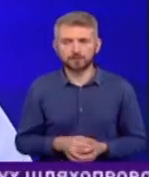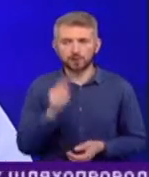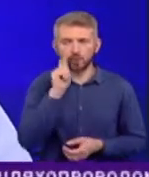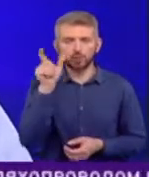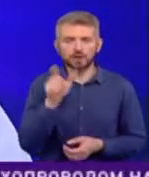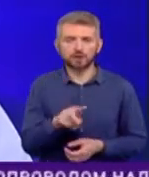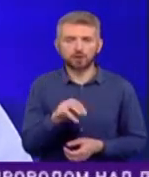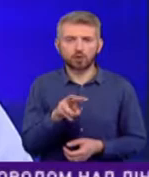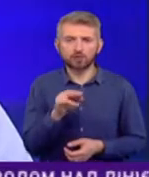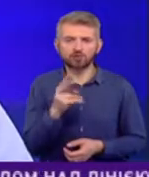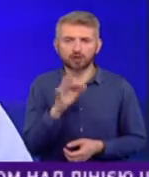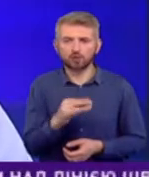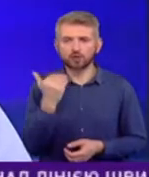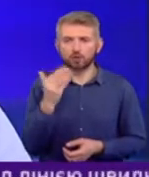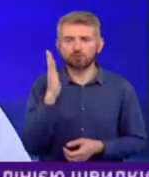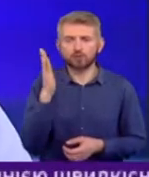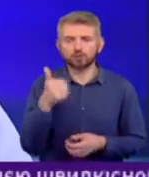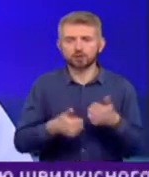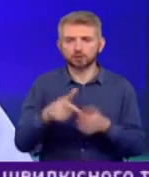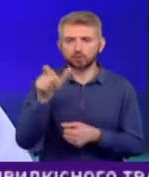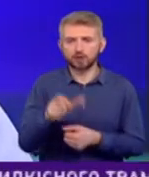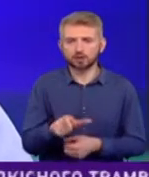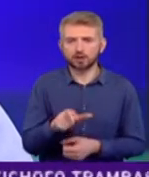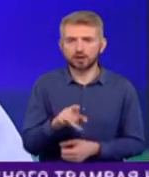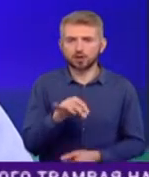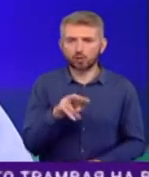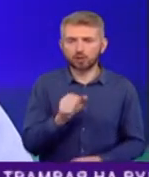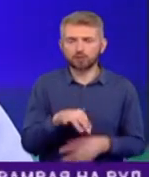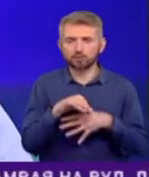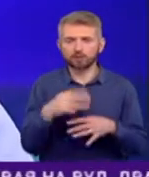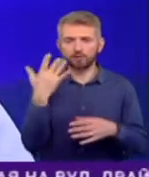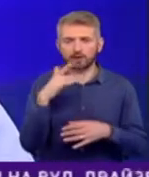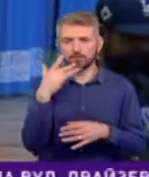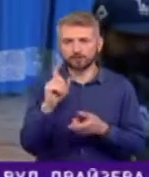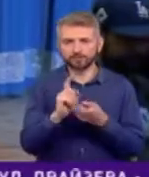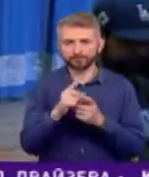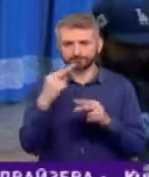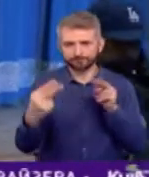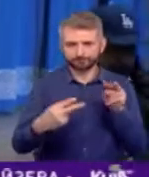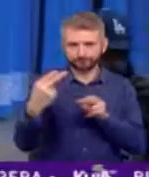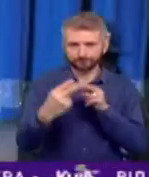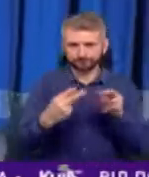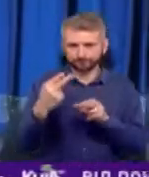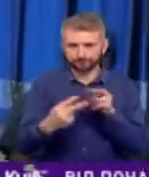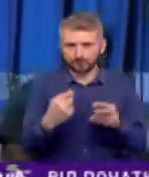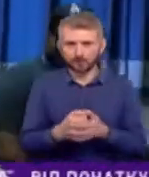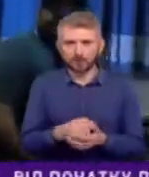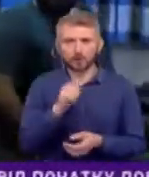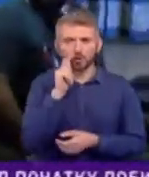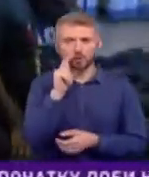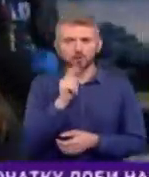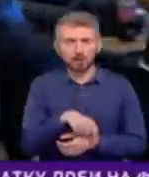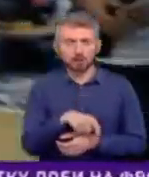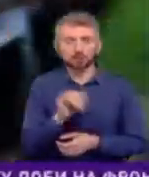Українець Василь Ломаченко і його майбутній суперник Крола провели в Америці дуель поглядів перед титульним боєм. Український чемпіон